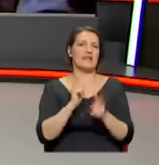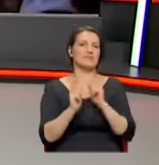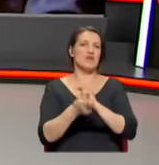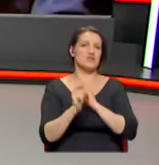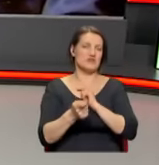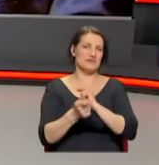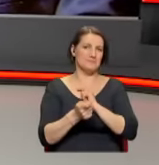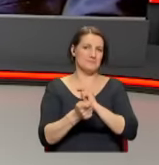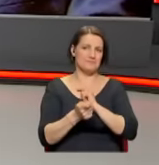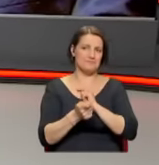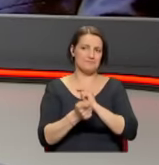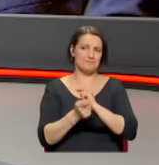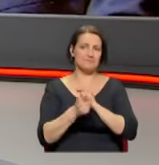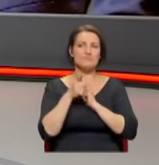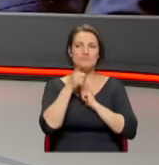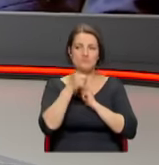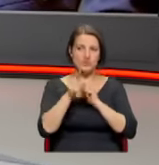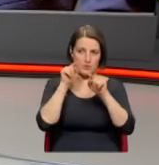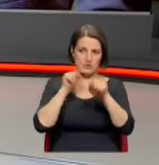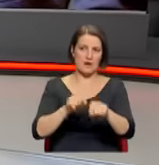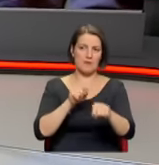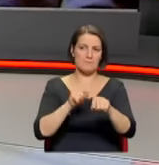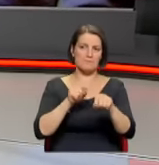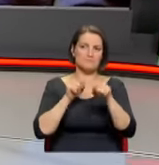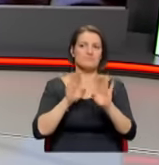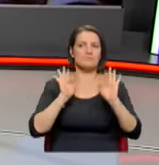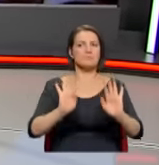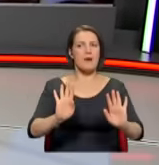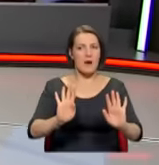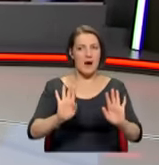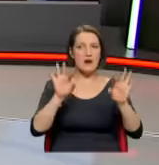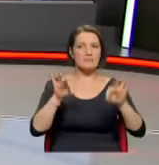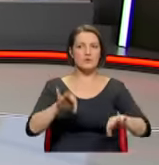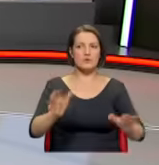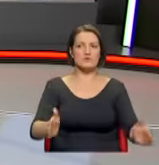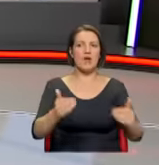değişikliği. Bunu takip edeceğiz. Fakat şimdi bu